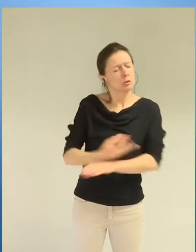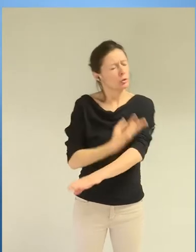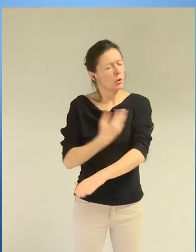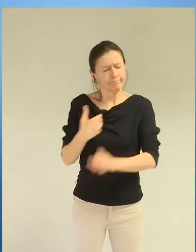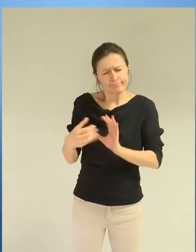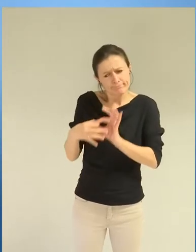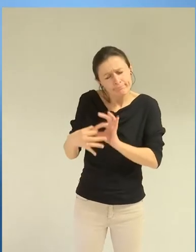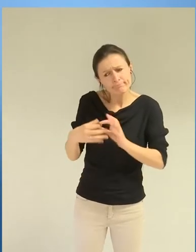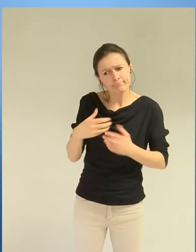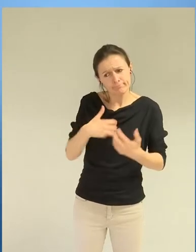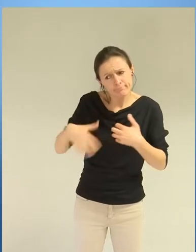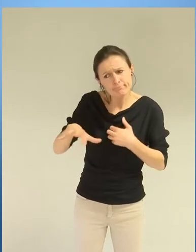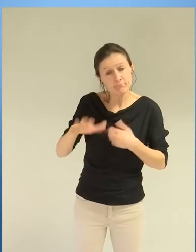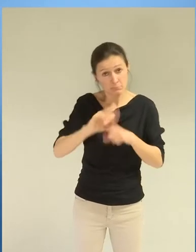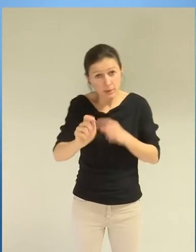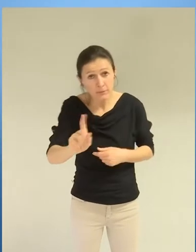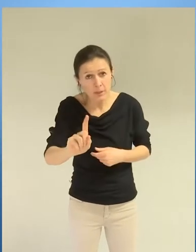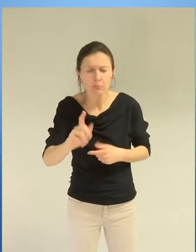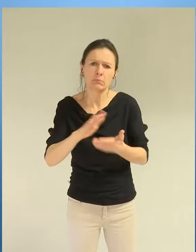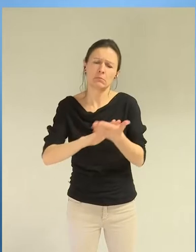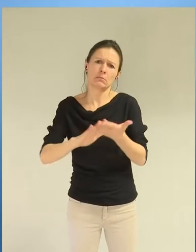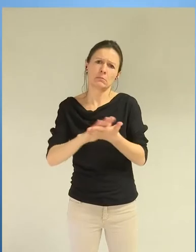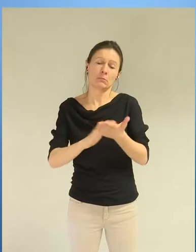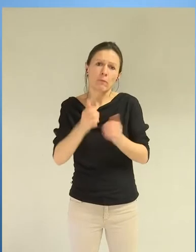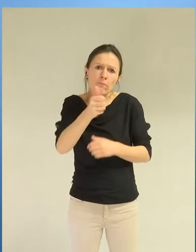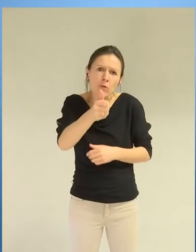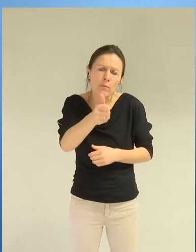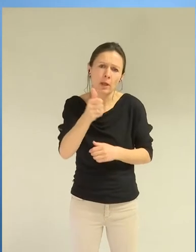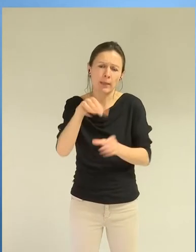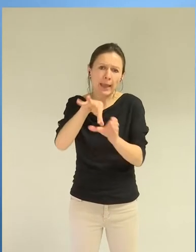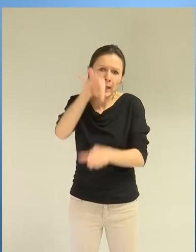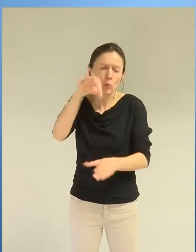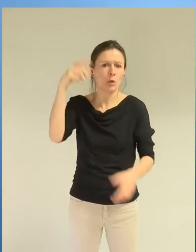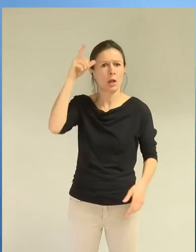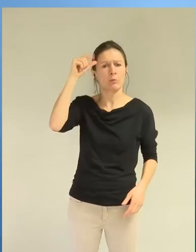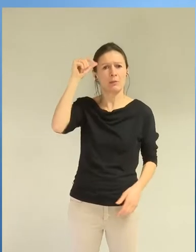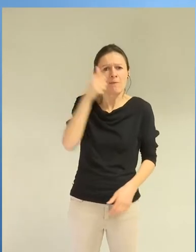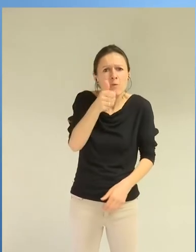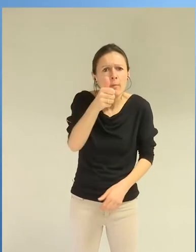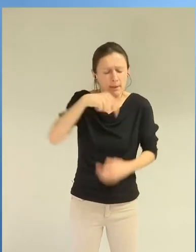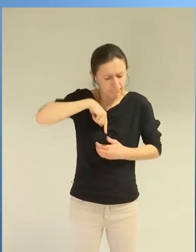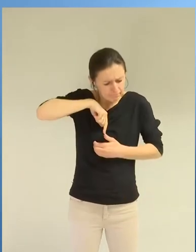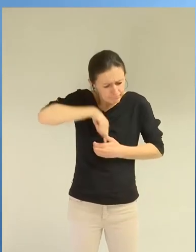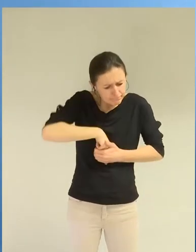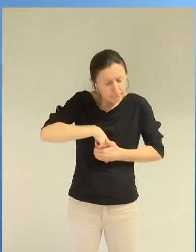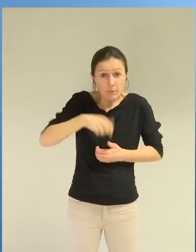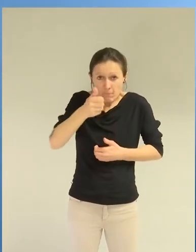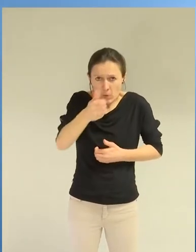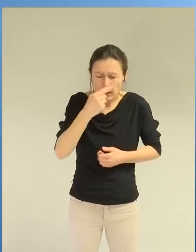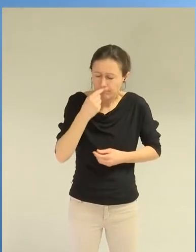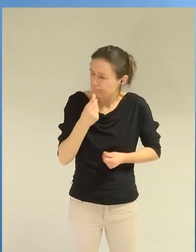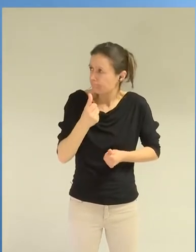ce que vous élus de la république vous avez pensé d'une telle représentation merci